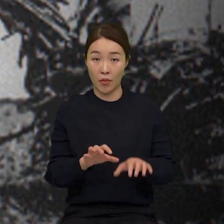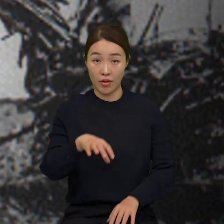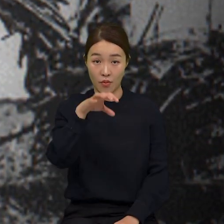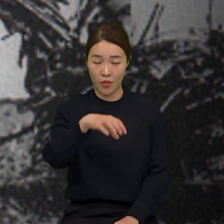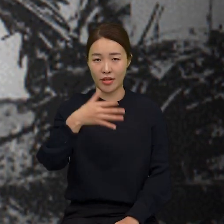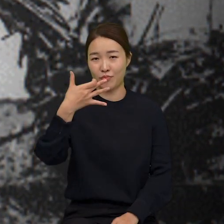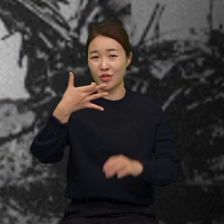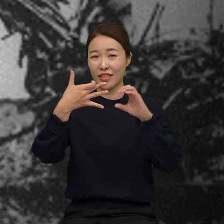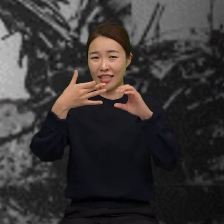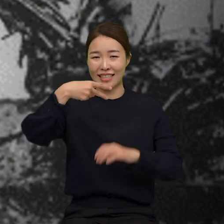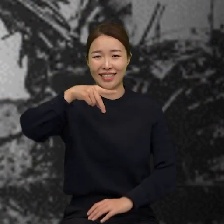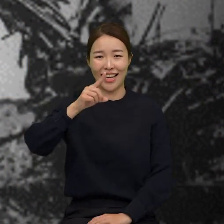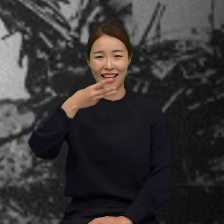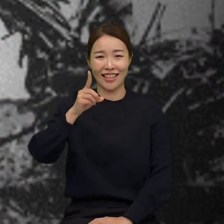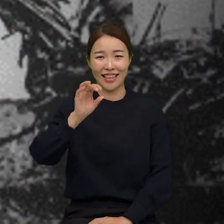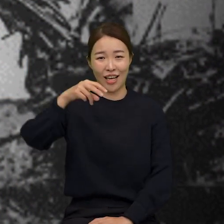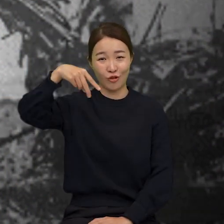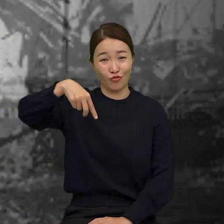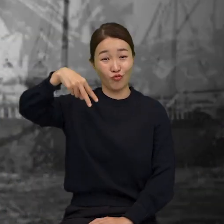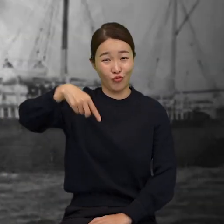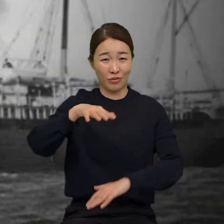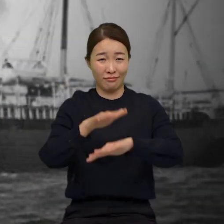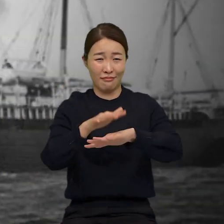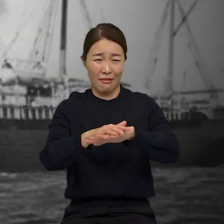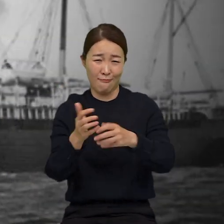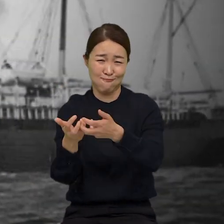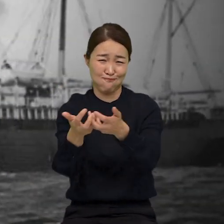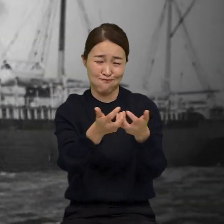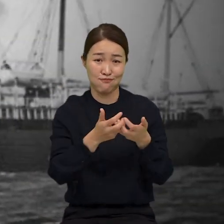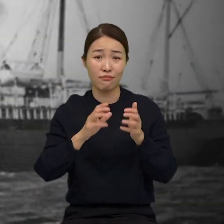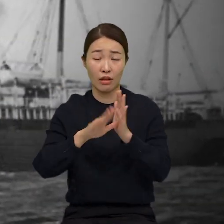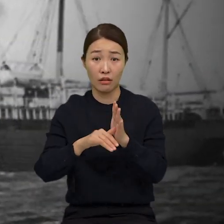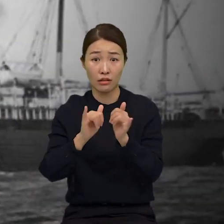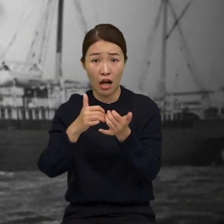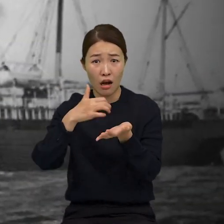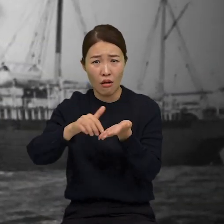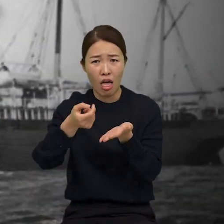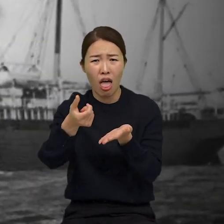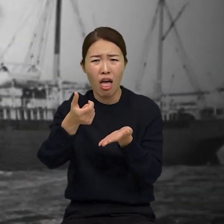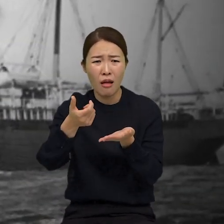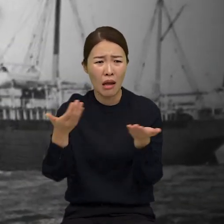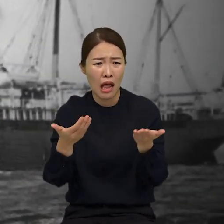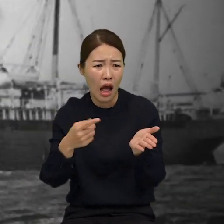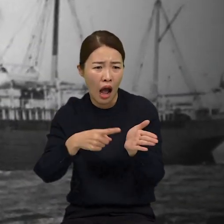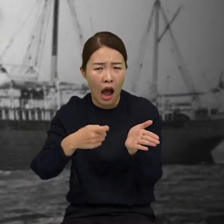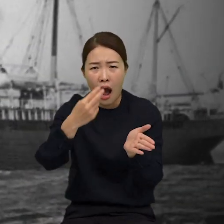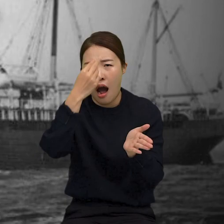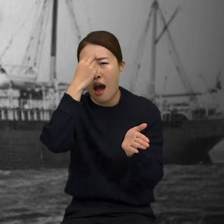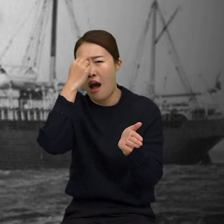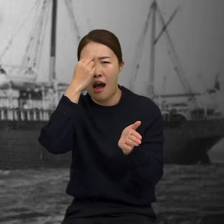하와이는 19세기 사탕수수 재배가 한창이었지만 인구가 적어 노동력을 수입했다.